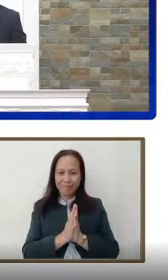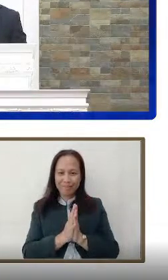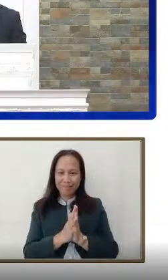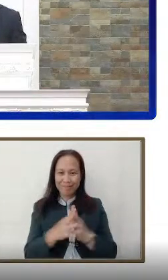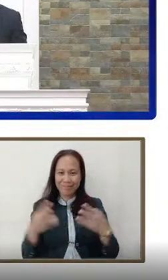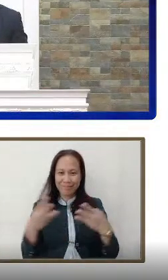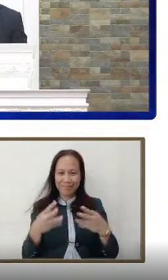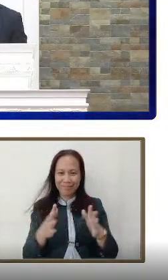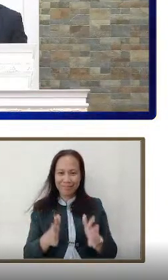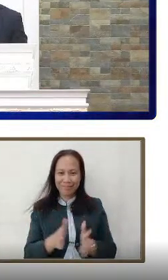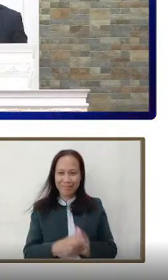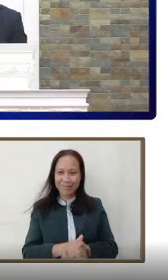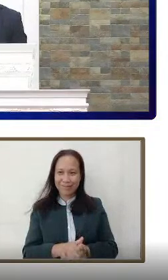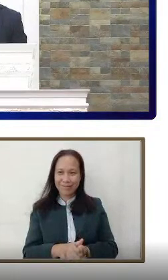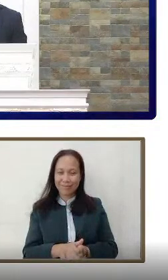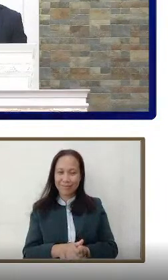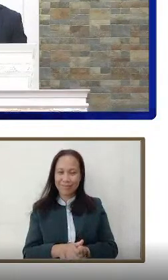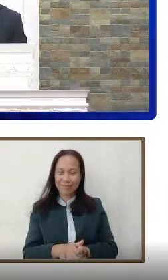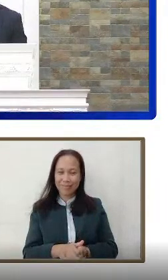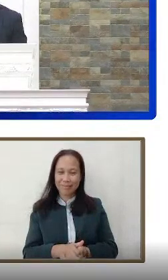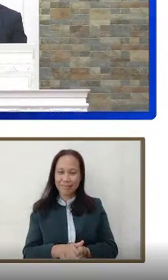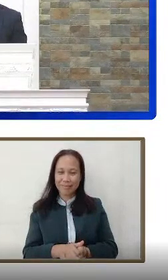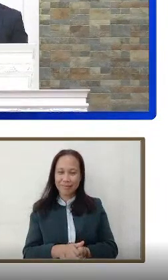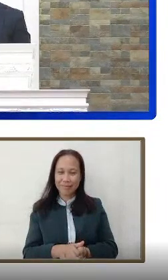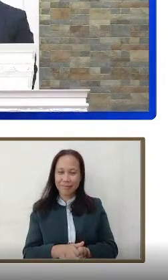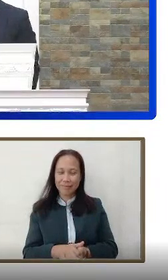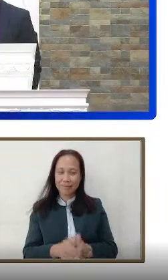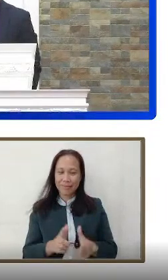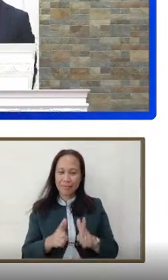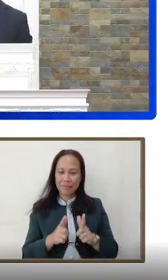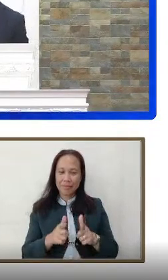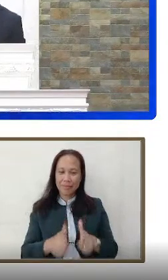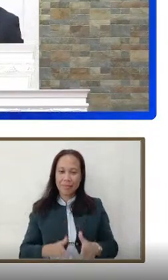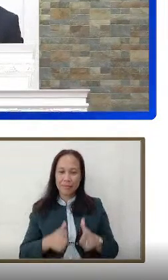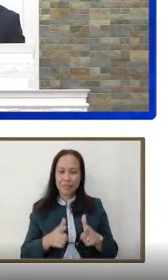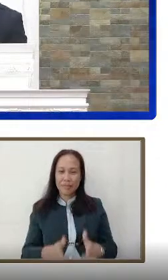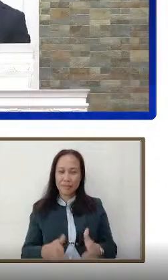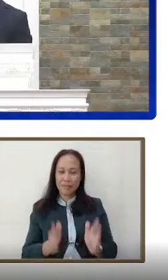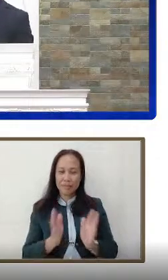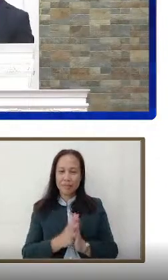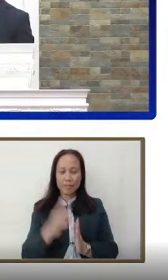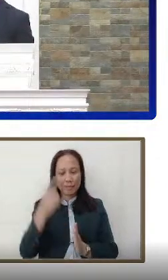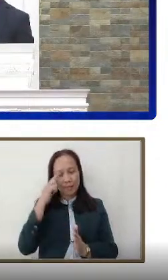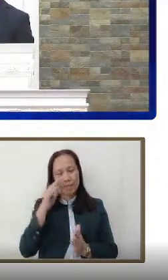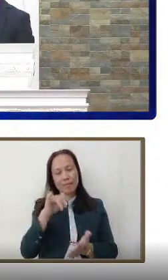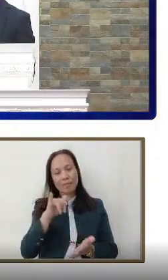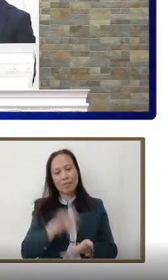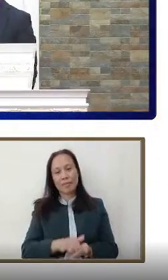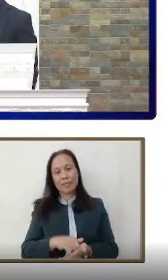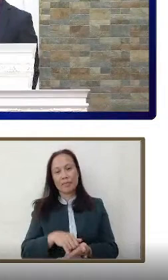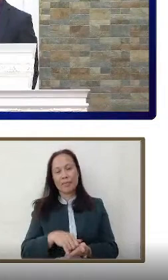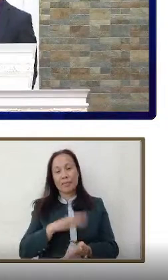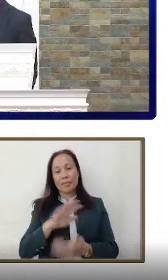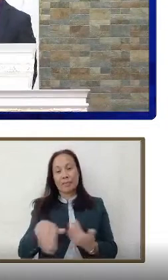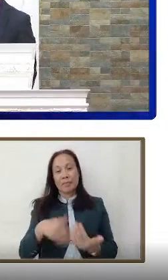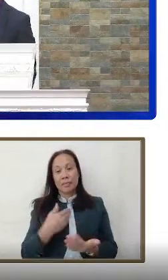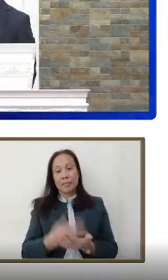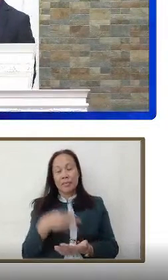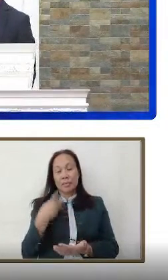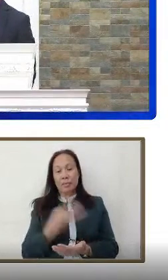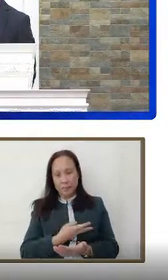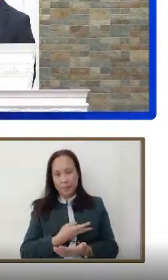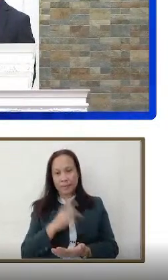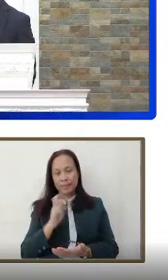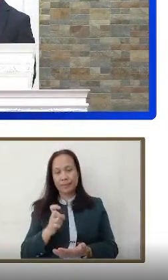pala. Okay? So, please pray for that. No? Sama nyo. And lahat po tayo manalangin po dyan.